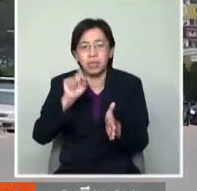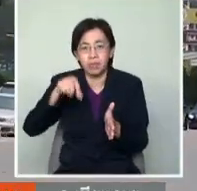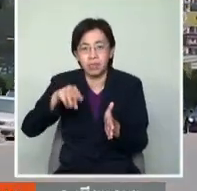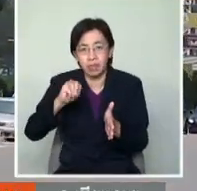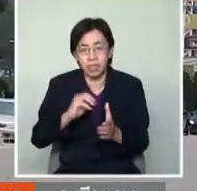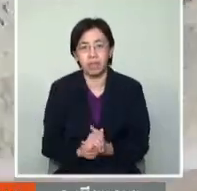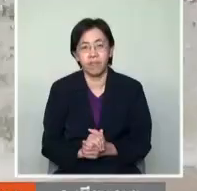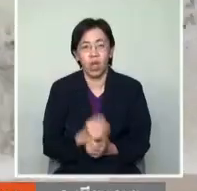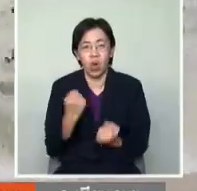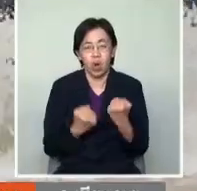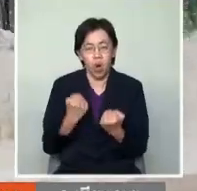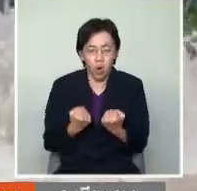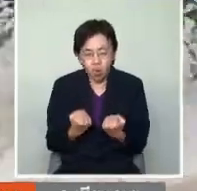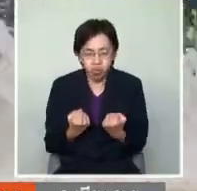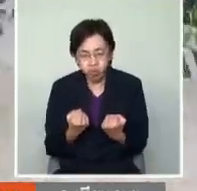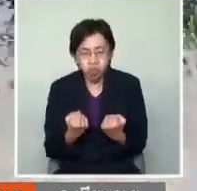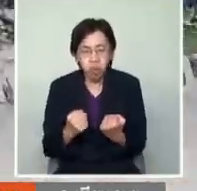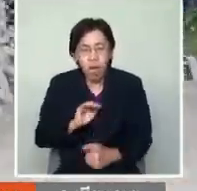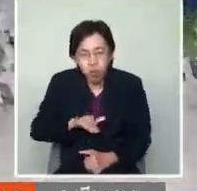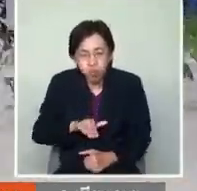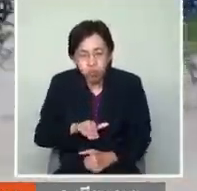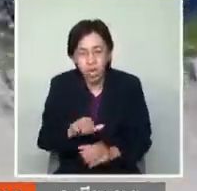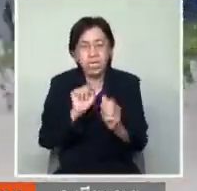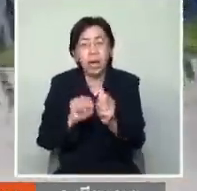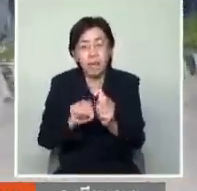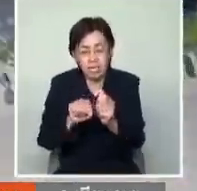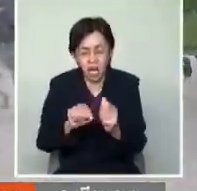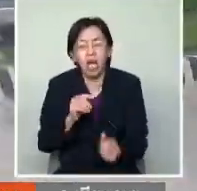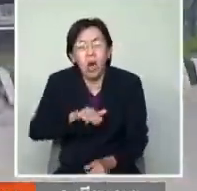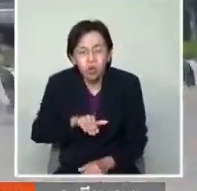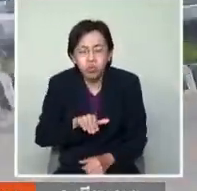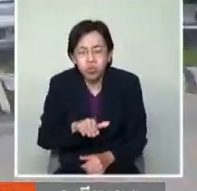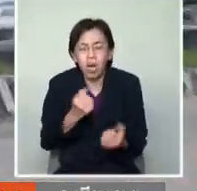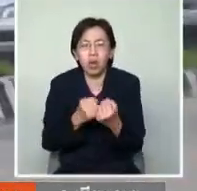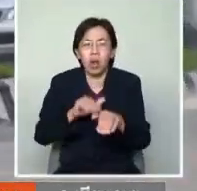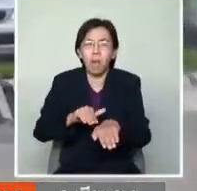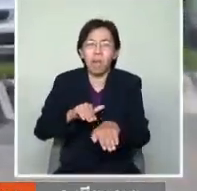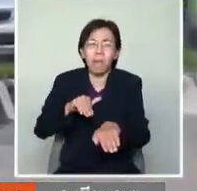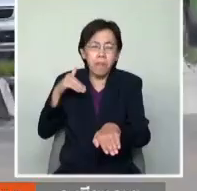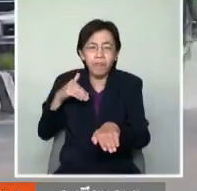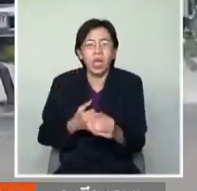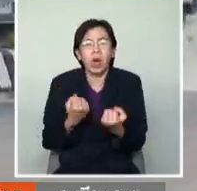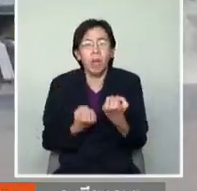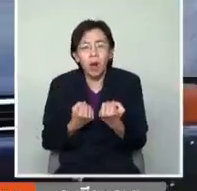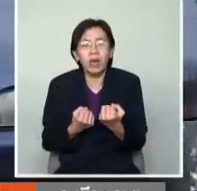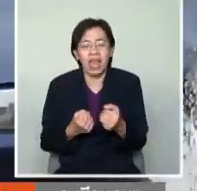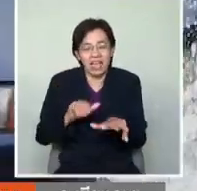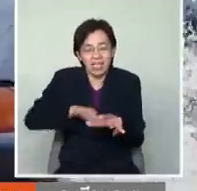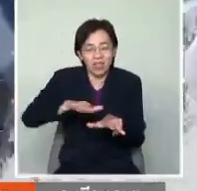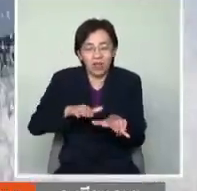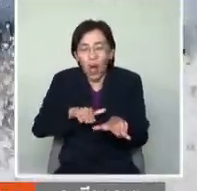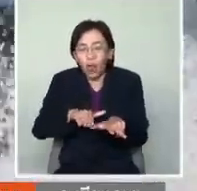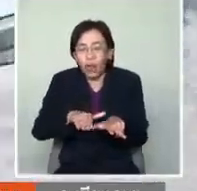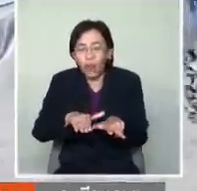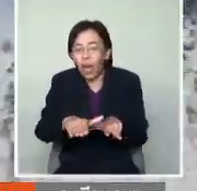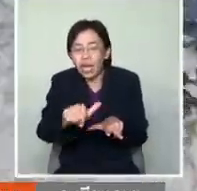นะคะรถที่จะมุ่งหน้าเข้าตัวอำเภอแม่สายก็ติดยาวเลยอะค่ะเพราะว่าถนนใช้งานได้เพียง1ช่องทางการจรา